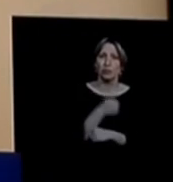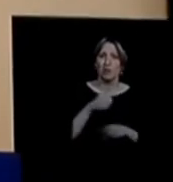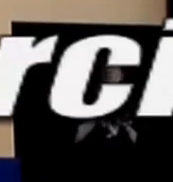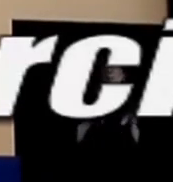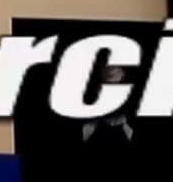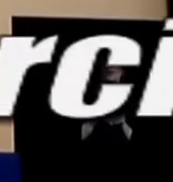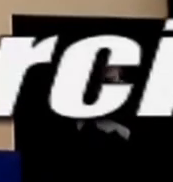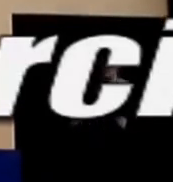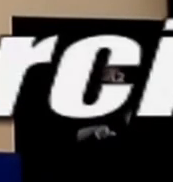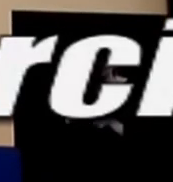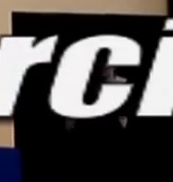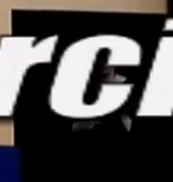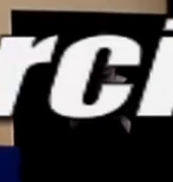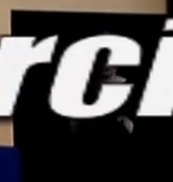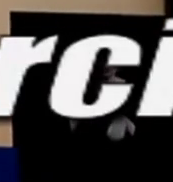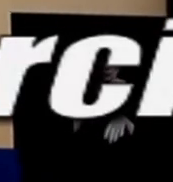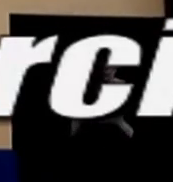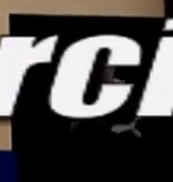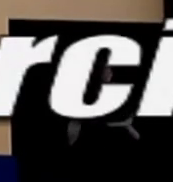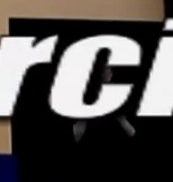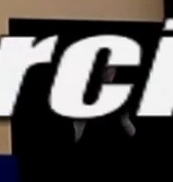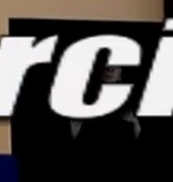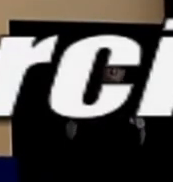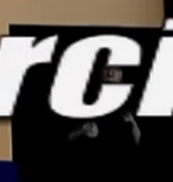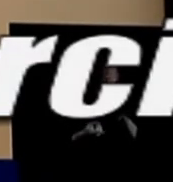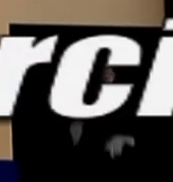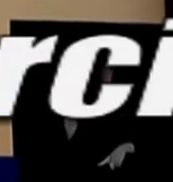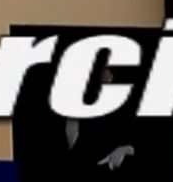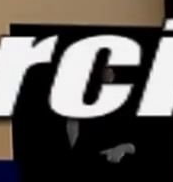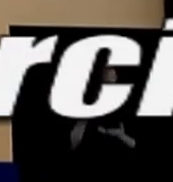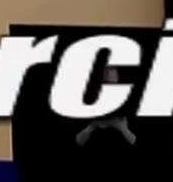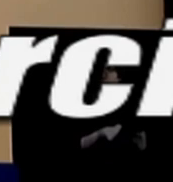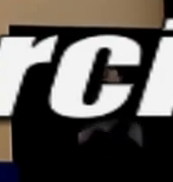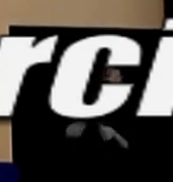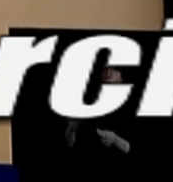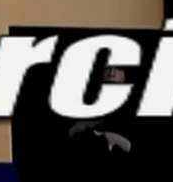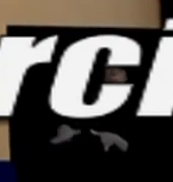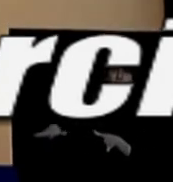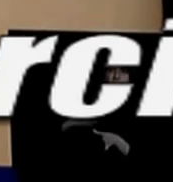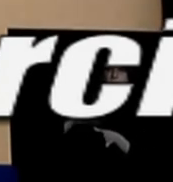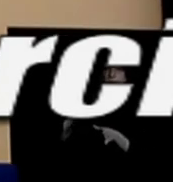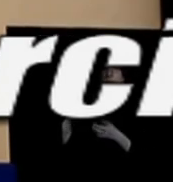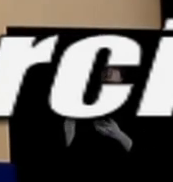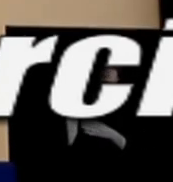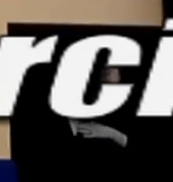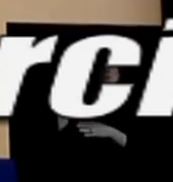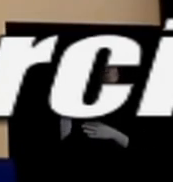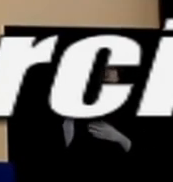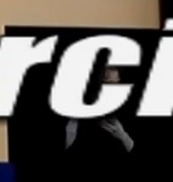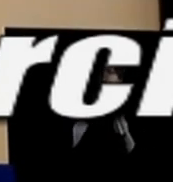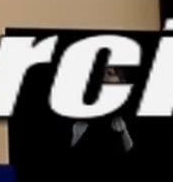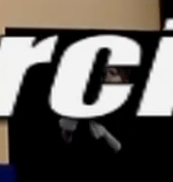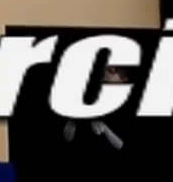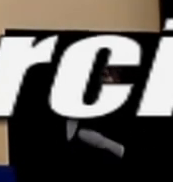situations un peu différentes et particulières. Et qui peut apporter aux autres. En ce qu'elles leur font